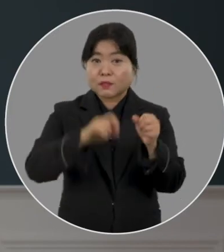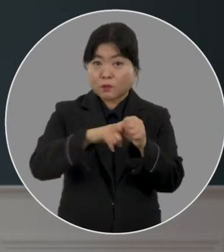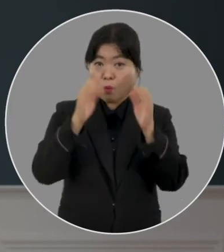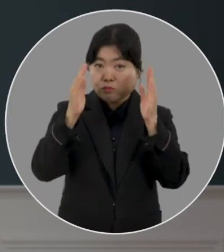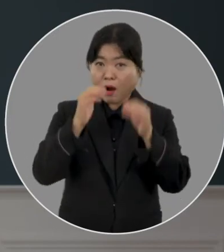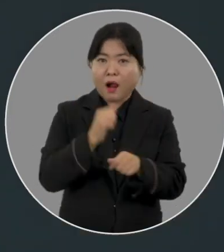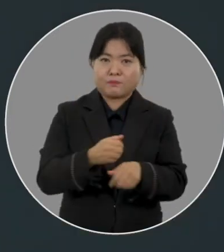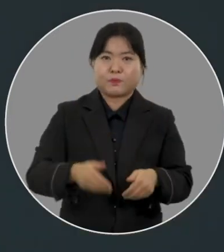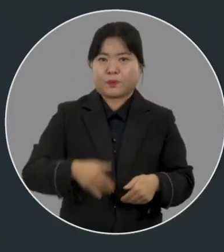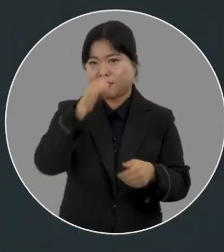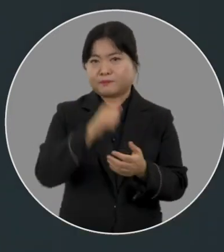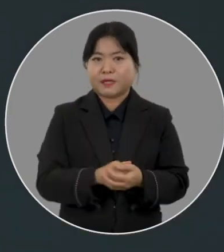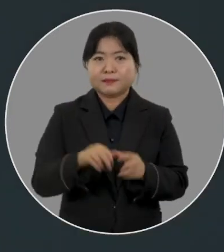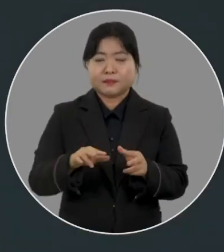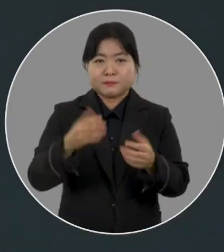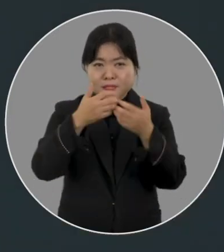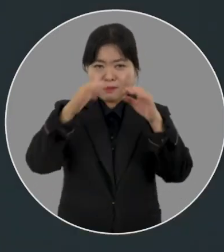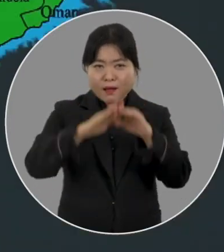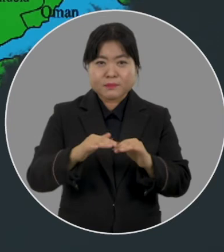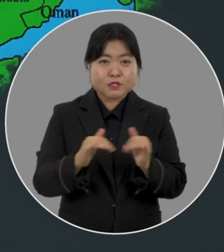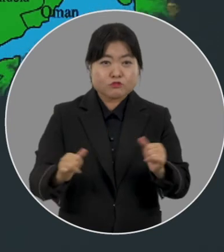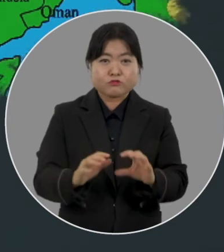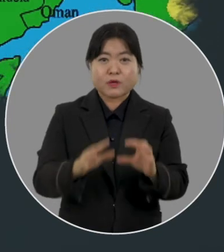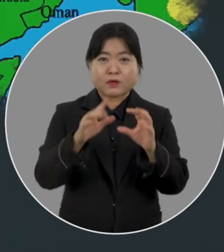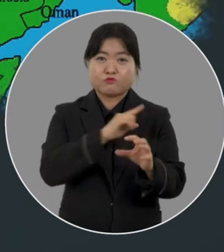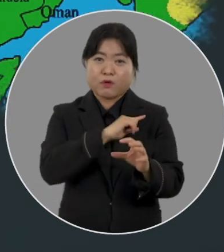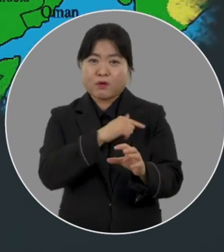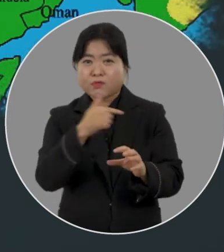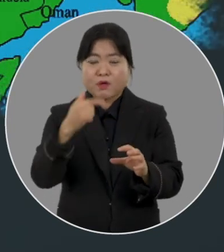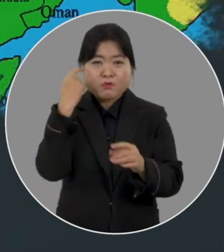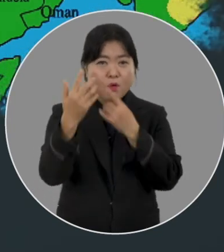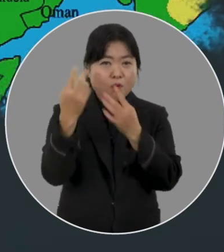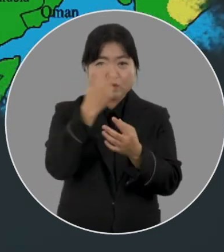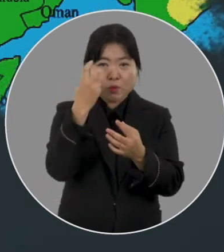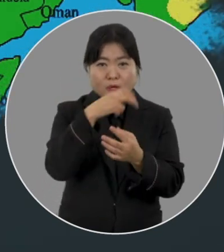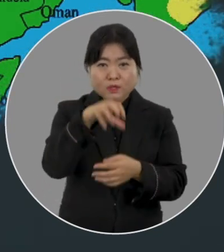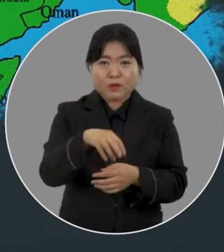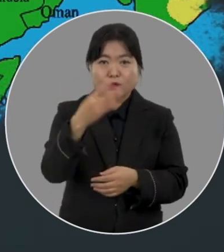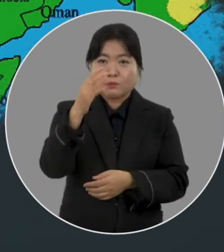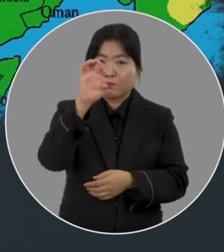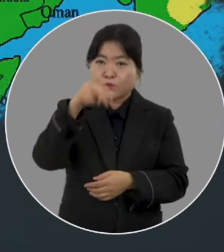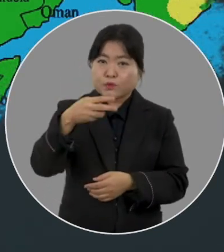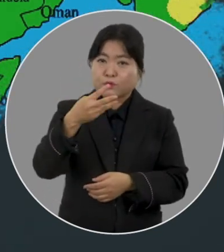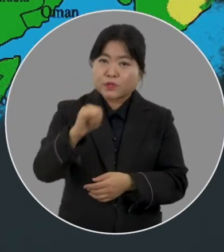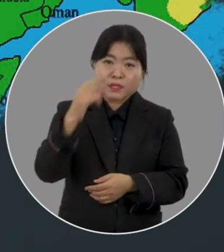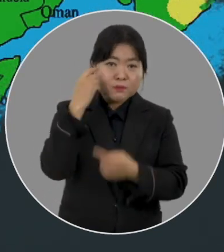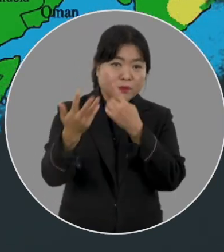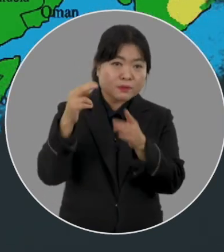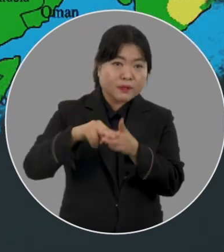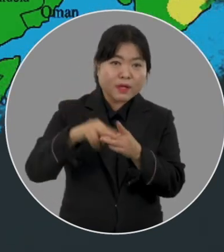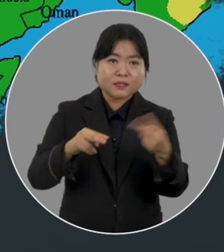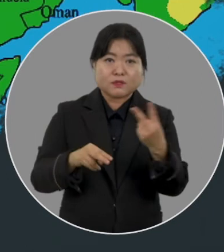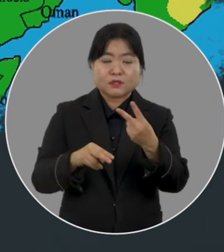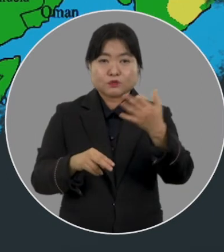필요가 있습니다. 지금 이슬람권 인구는 세계 최대 여론조사 기관인 퓨 리서치 센터의